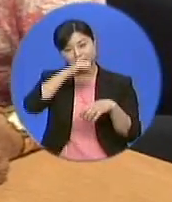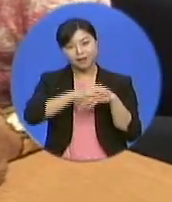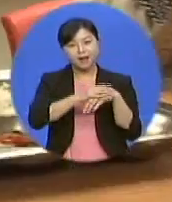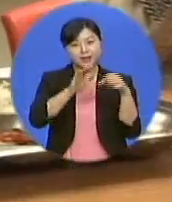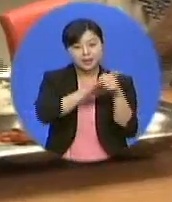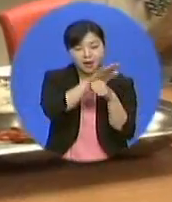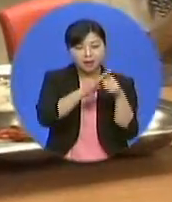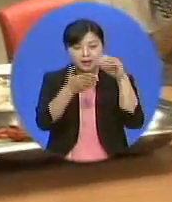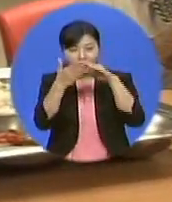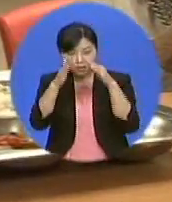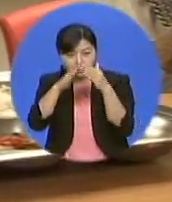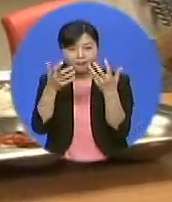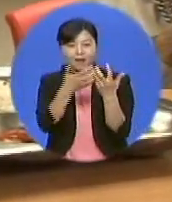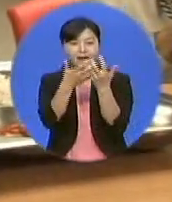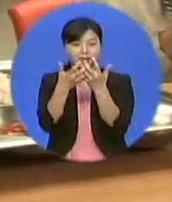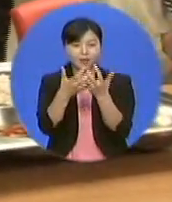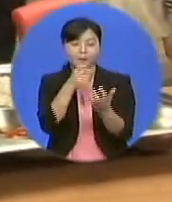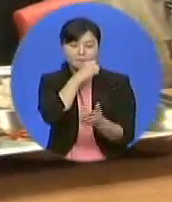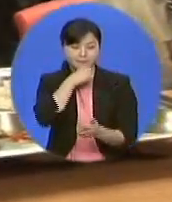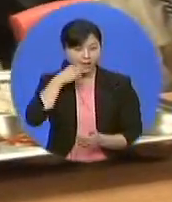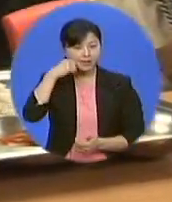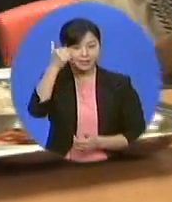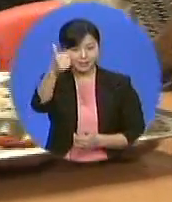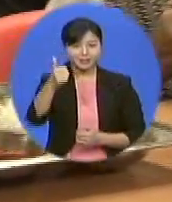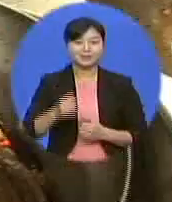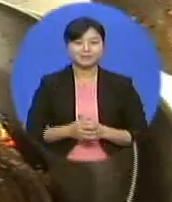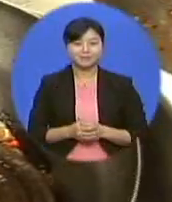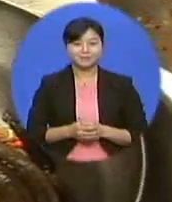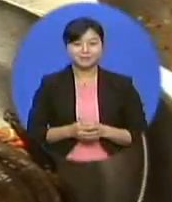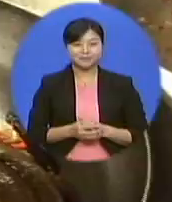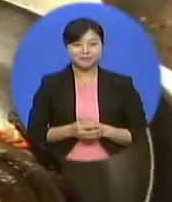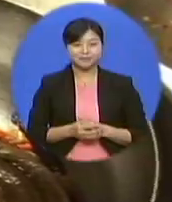사랑과 정성이 가득해서인지 맛도 일품이다.